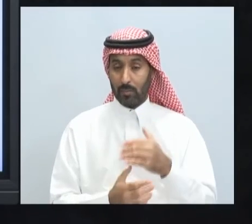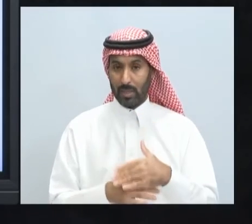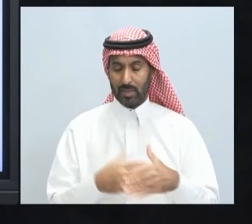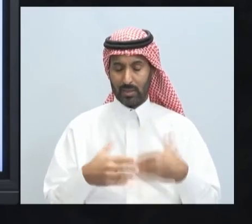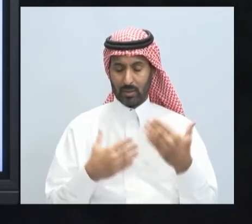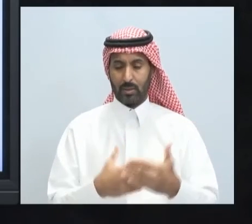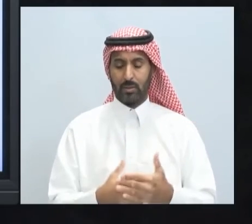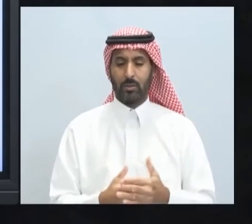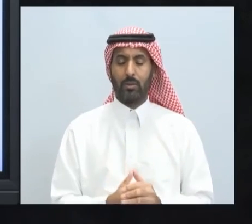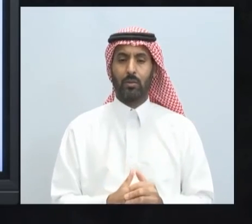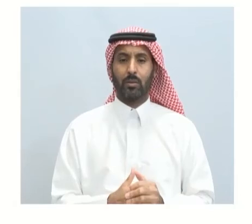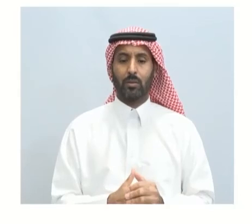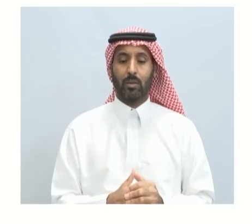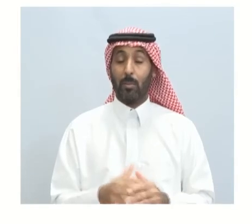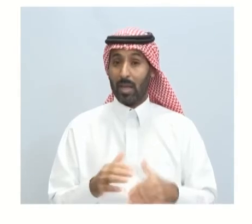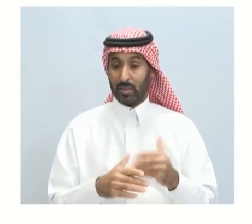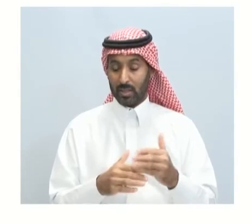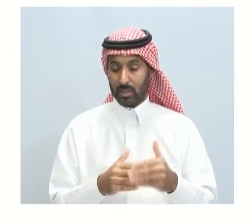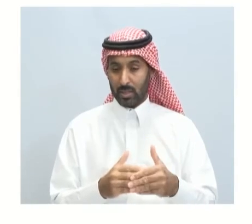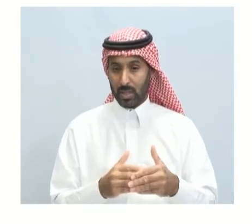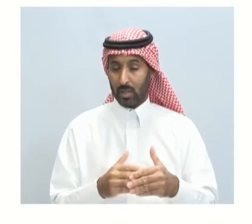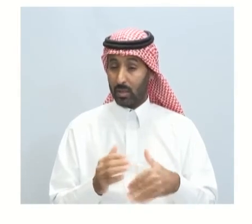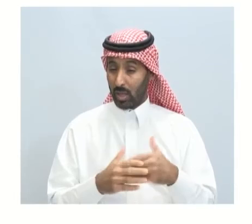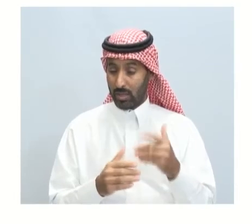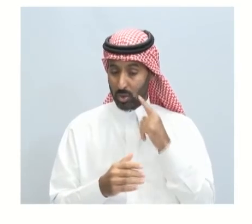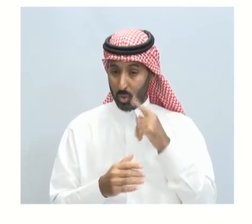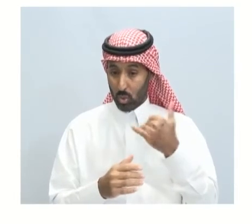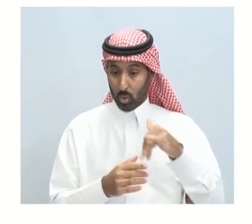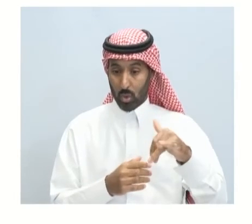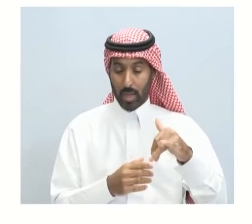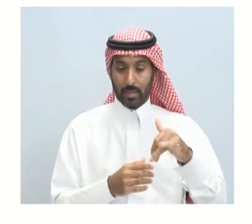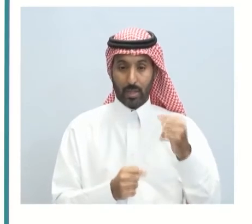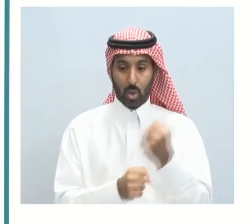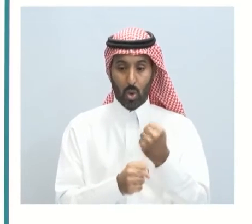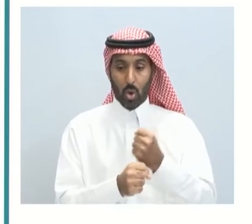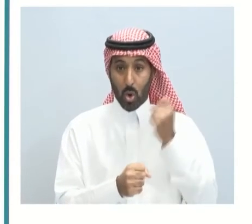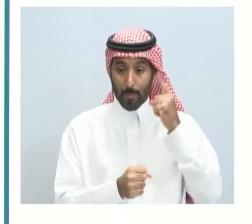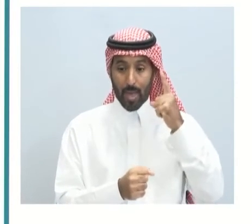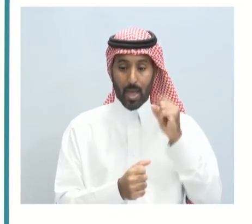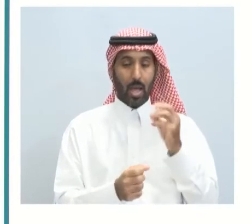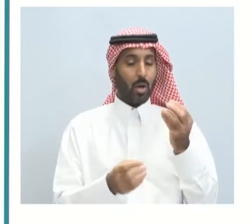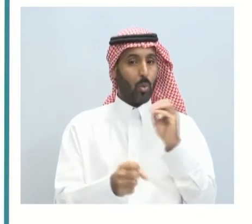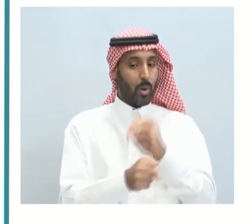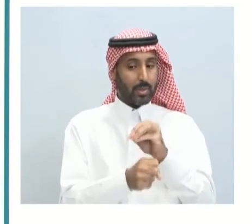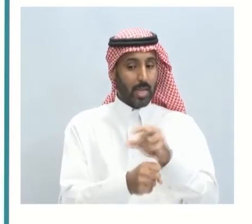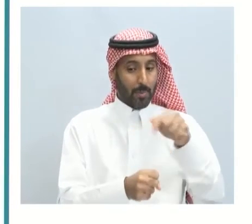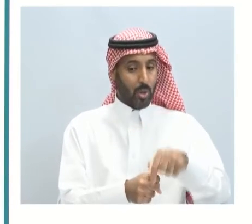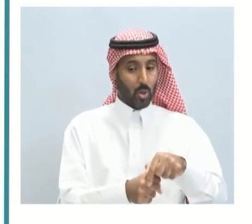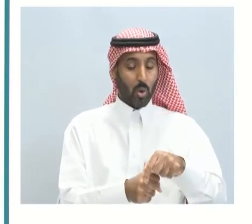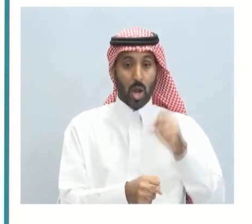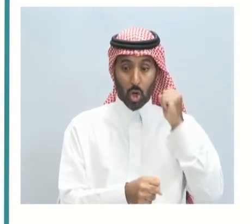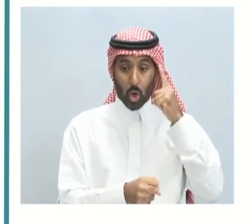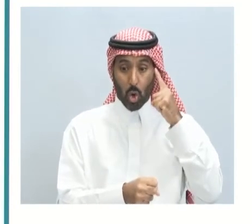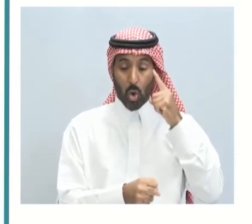عديده في سلوك العلماء ماذا تعلمنا اذا اليوم العلم هو